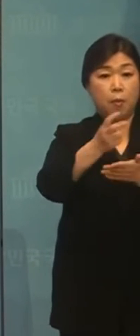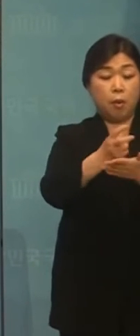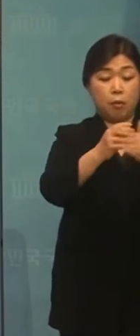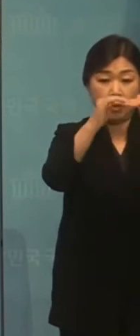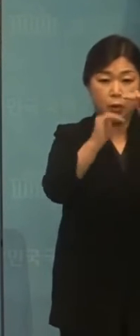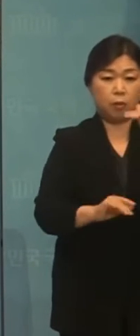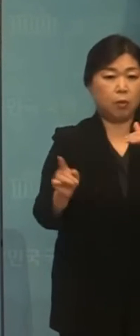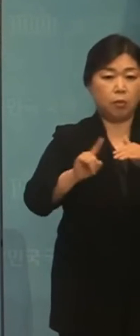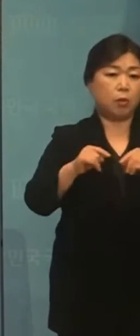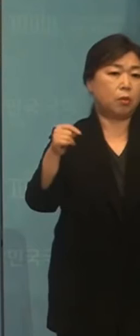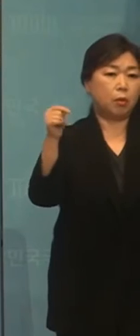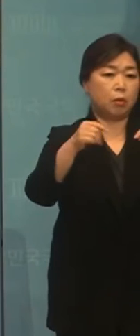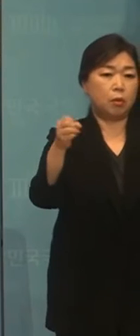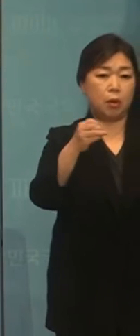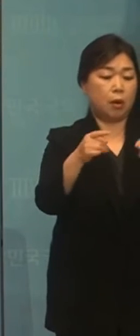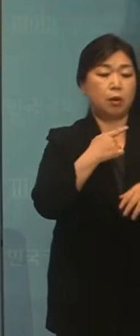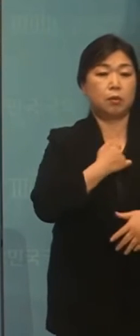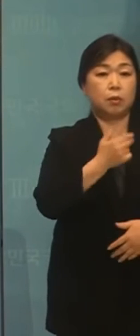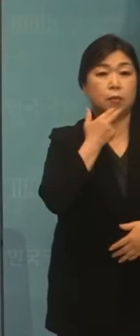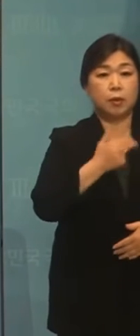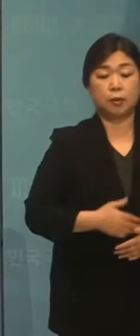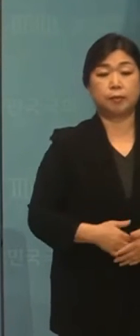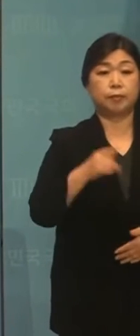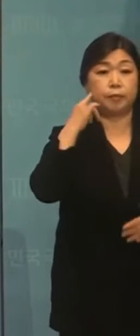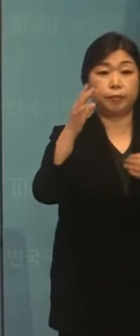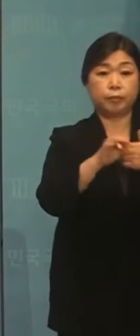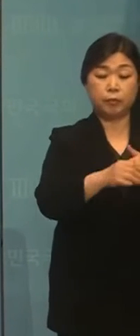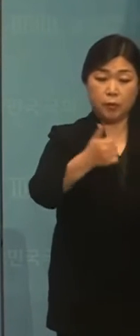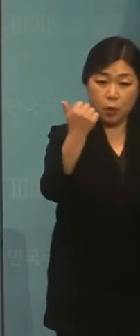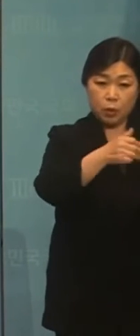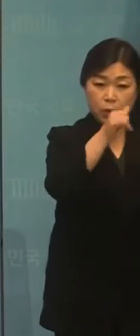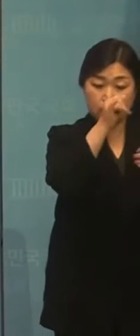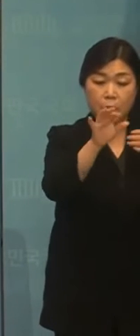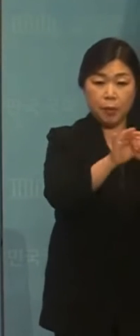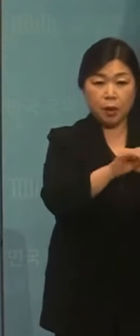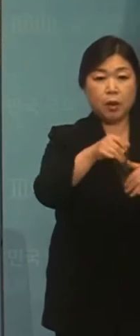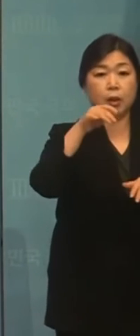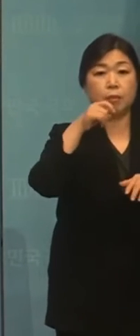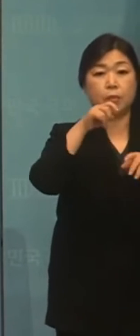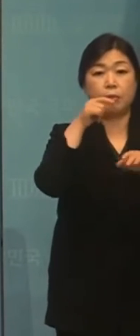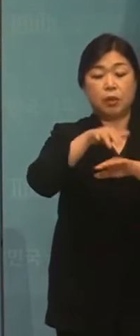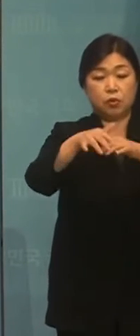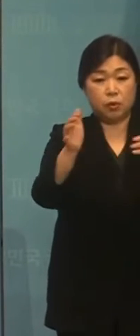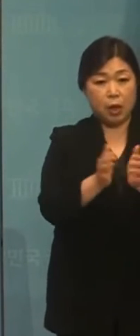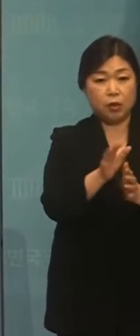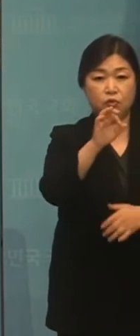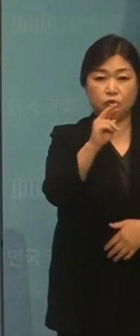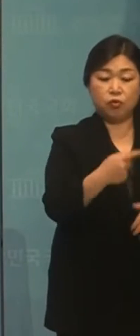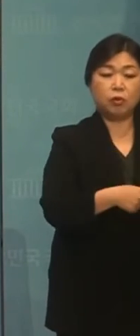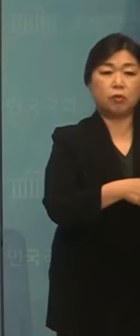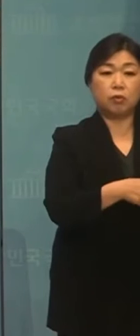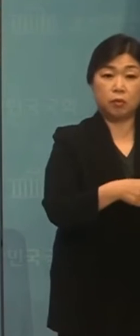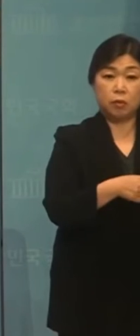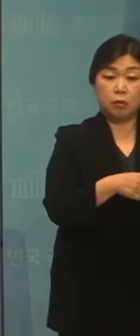논의도 없었다. 만약 논의가 있었다면 민주당과 윤호중